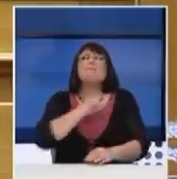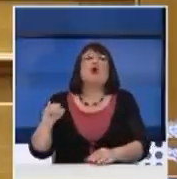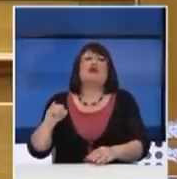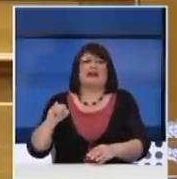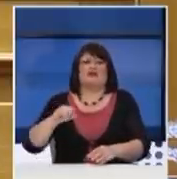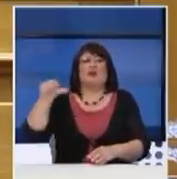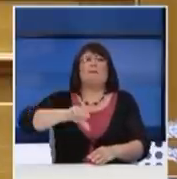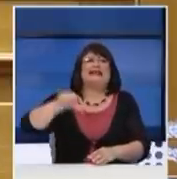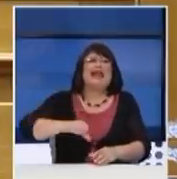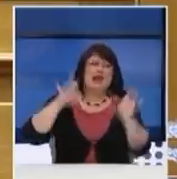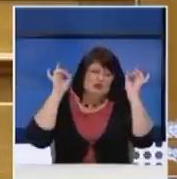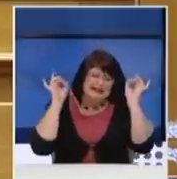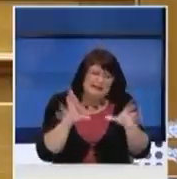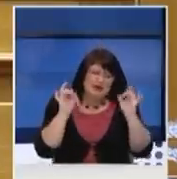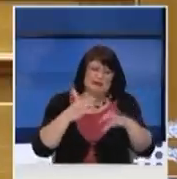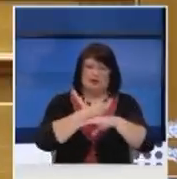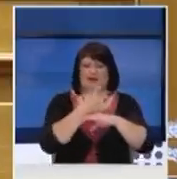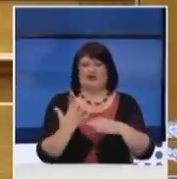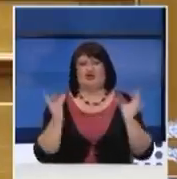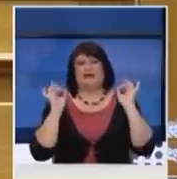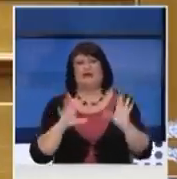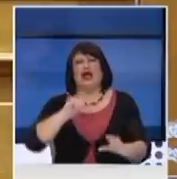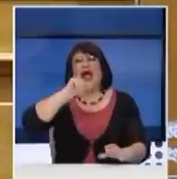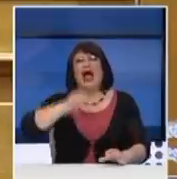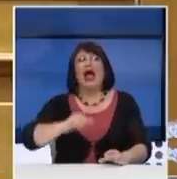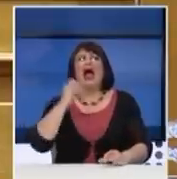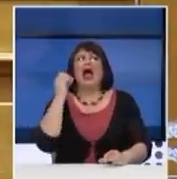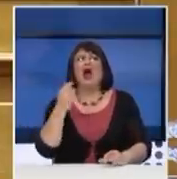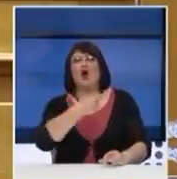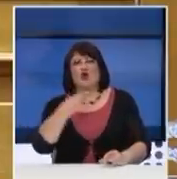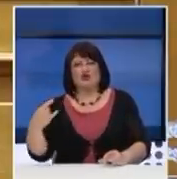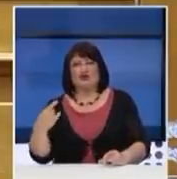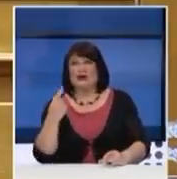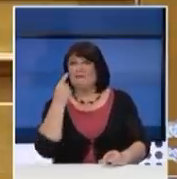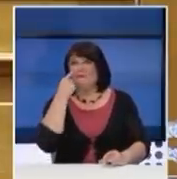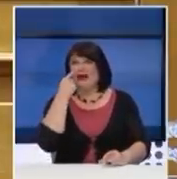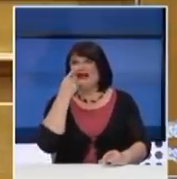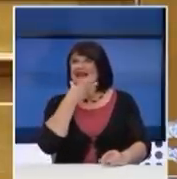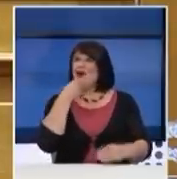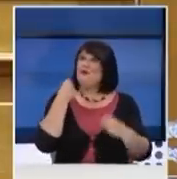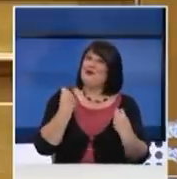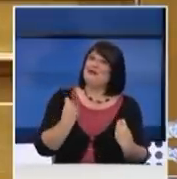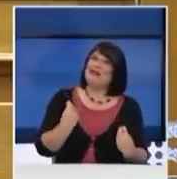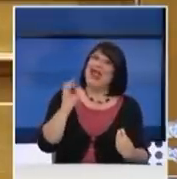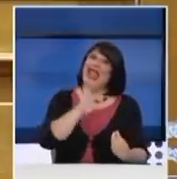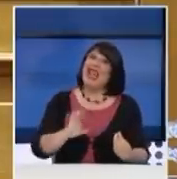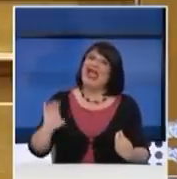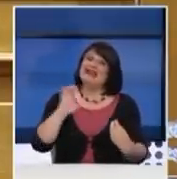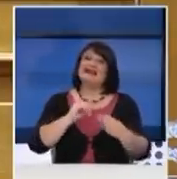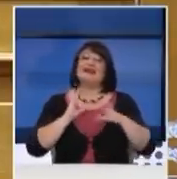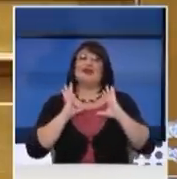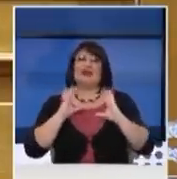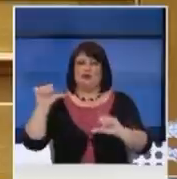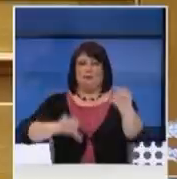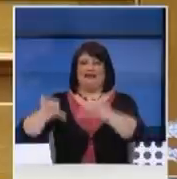τα πετρέλαια. Γιατί αυτή η ιστορία με την ΑΟΣ δεν γίνεται για τα μάτια της ωραίας Ελένης. Γίνεται για το φυσικό αέριο και το πετρέλαιο που